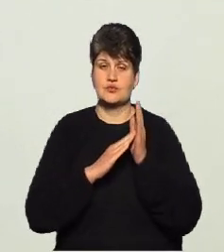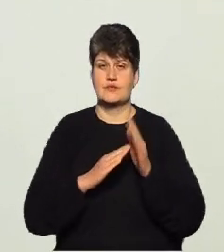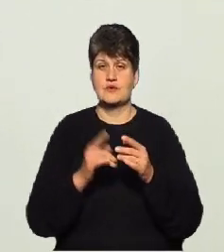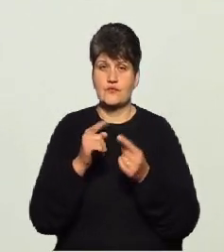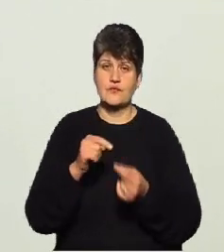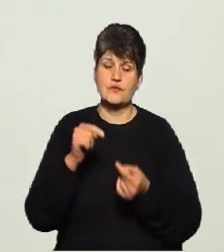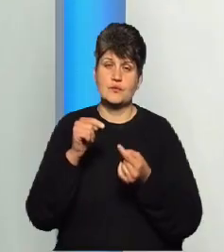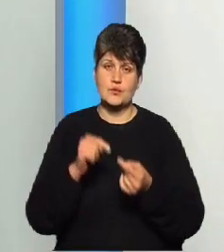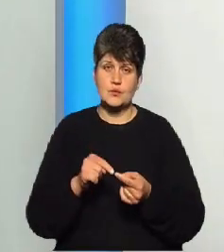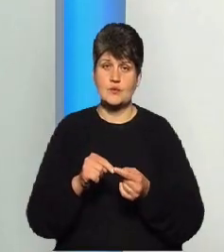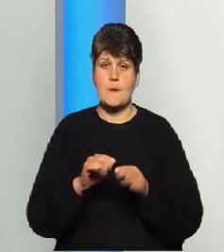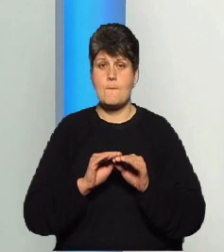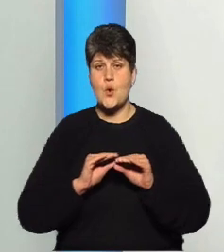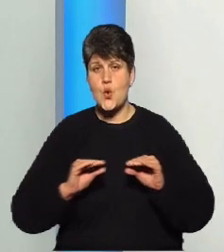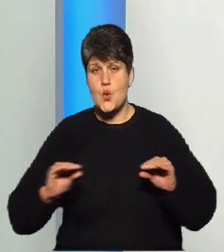з відповідними